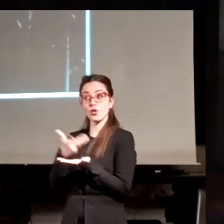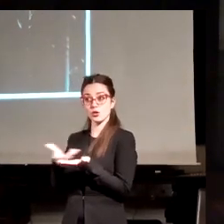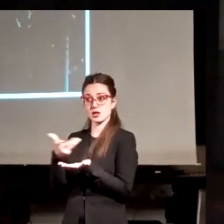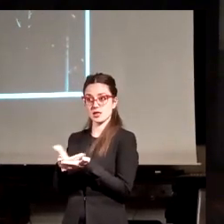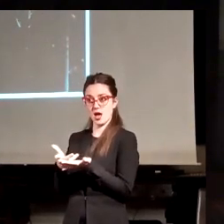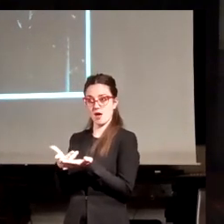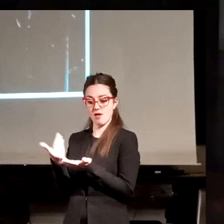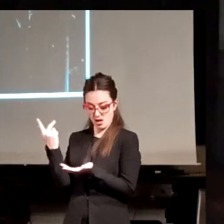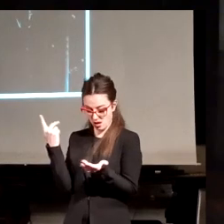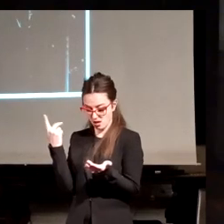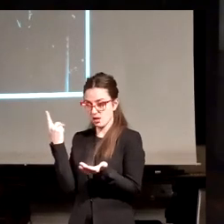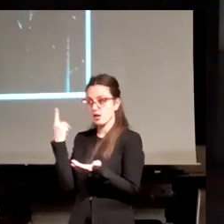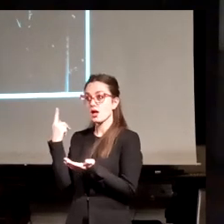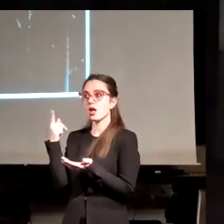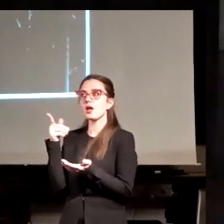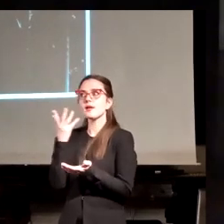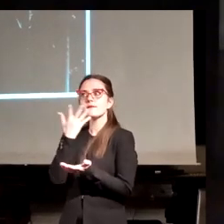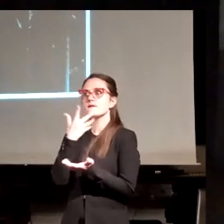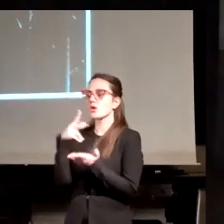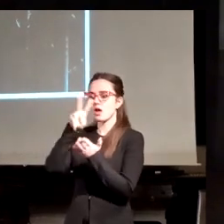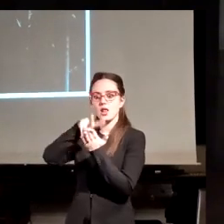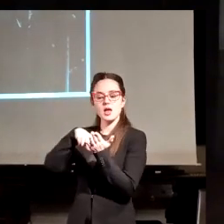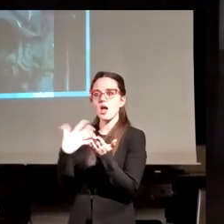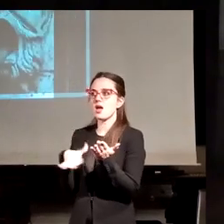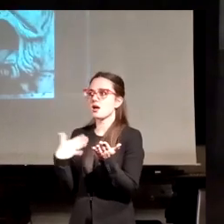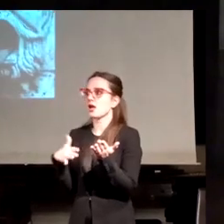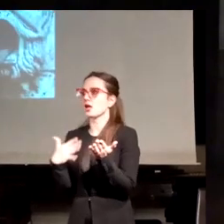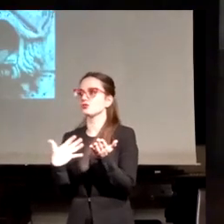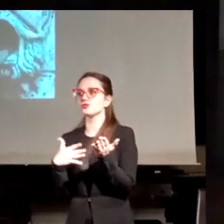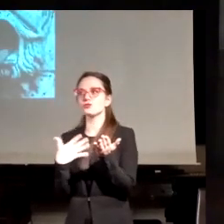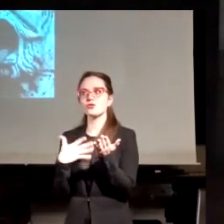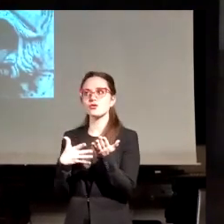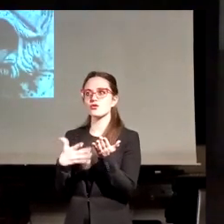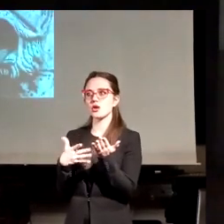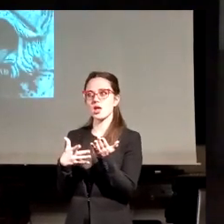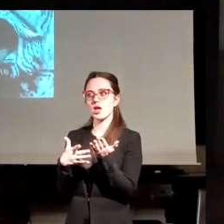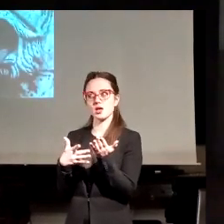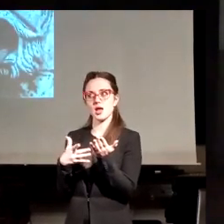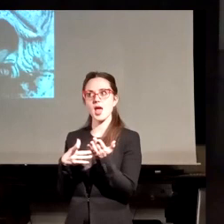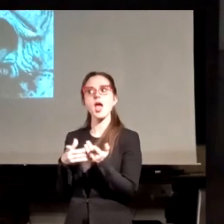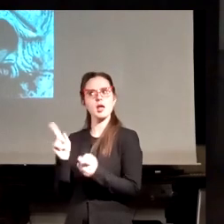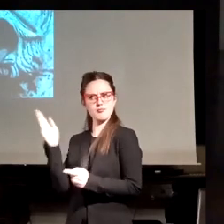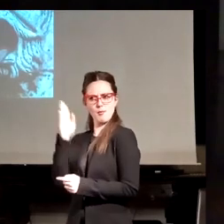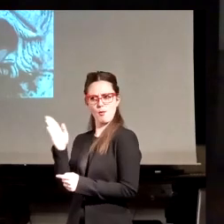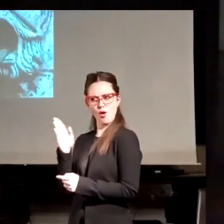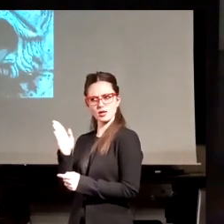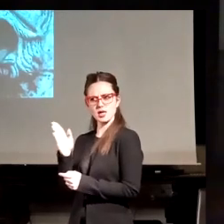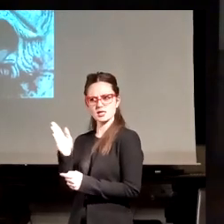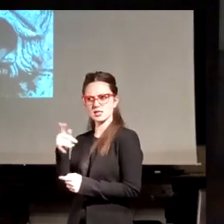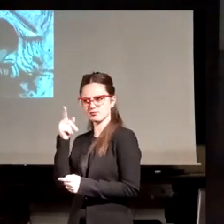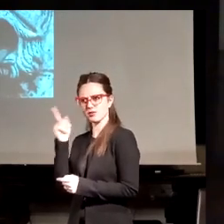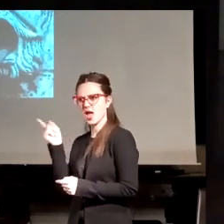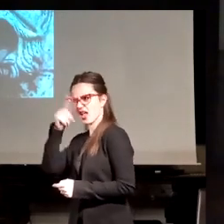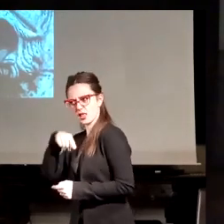talmente goloso del di leggere che che gliele toglieva se non obbediva toglieva come se fossero dei